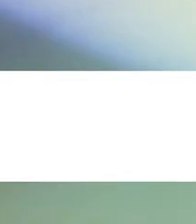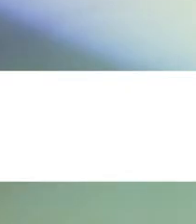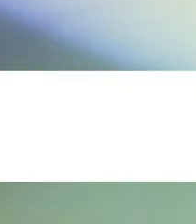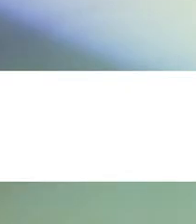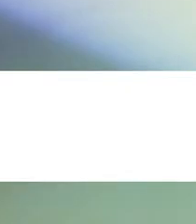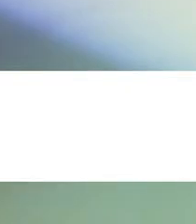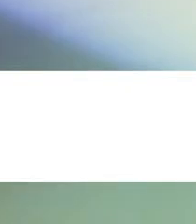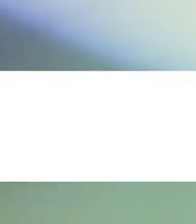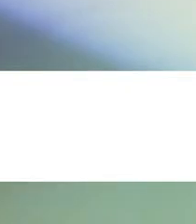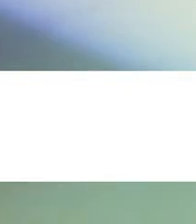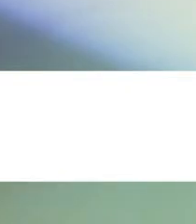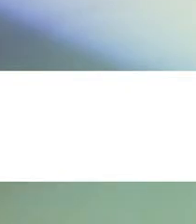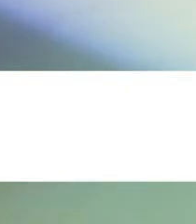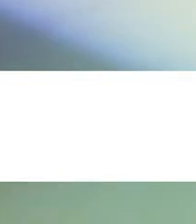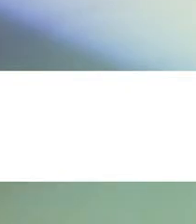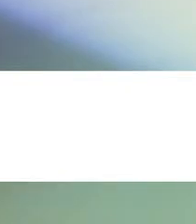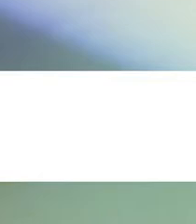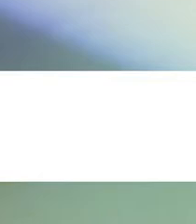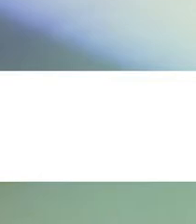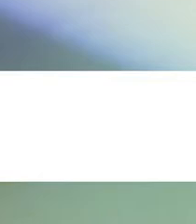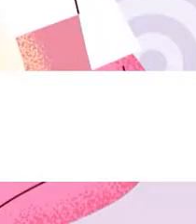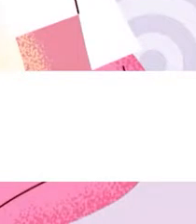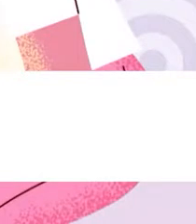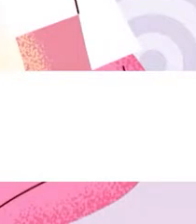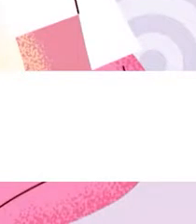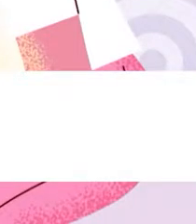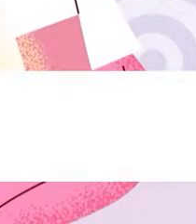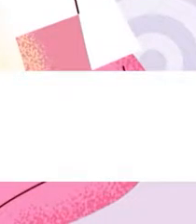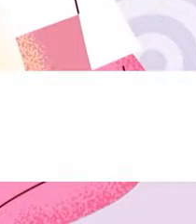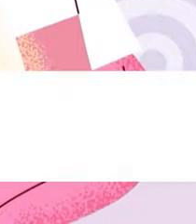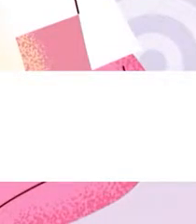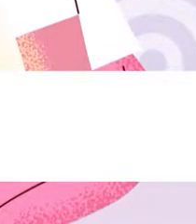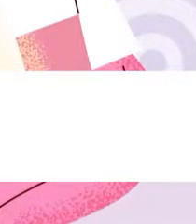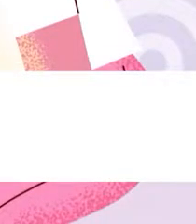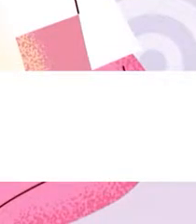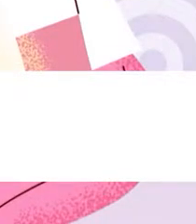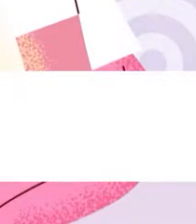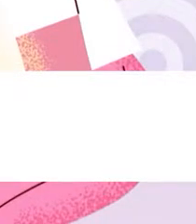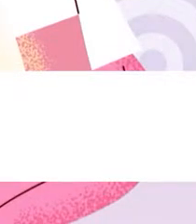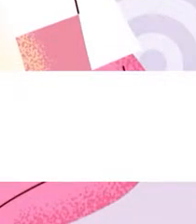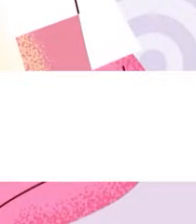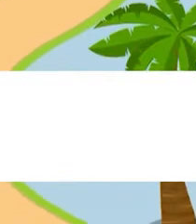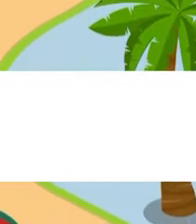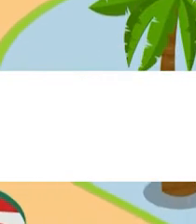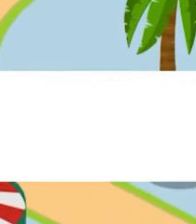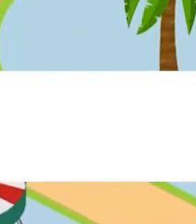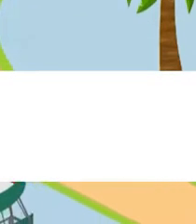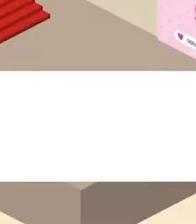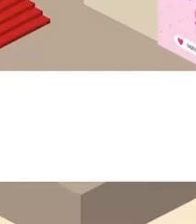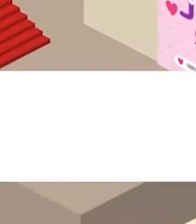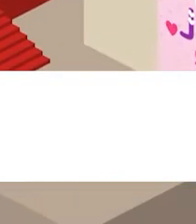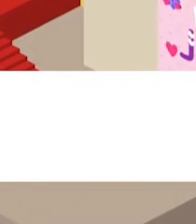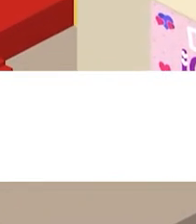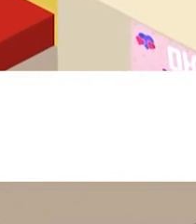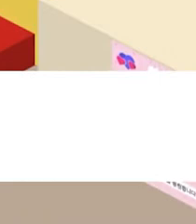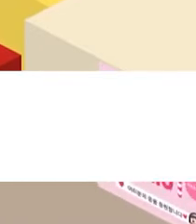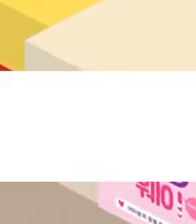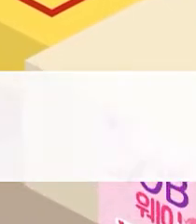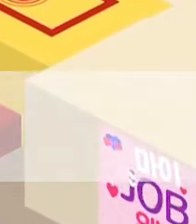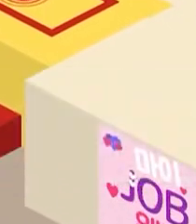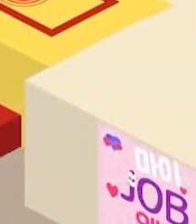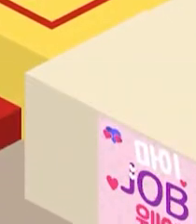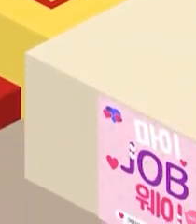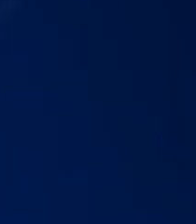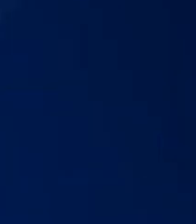제9회 강서 드림자 페스티벌이 9월 23일부터 내년 2월 28일까지 메타버스를 활용한 온라인 체험 공간에서